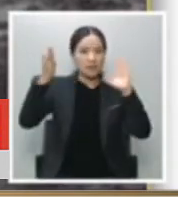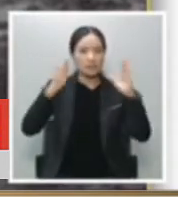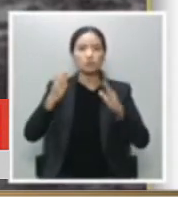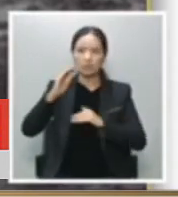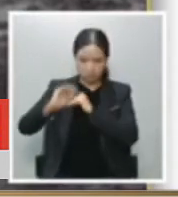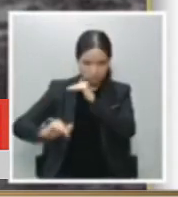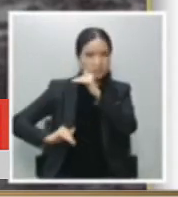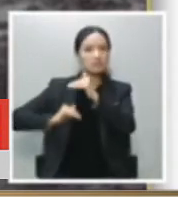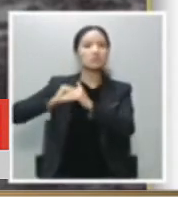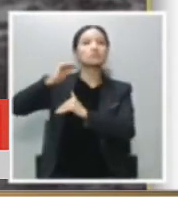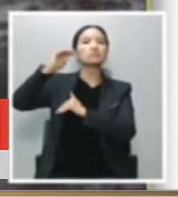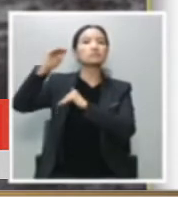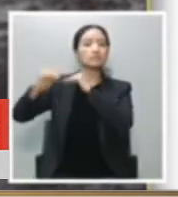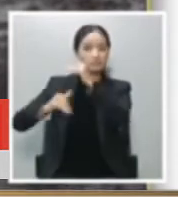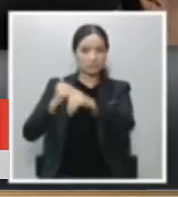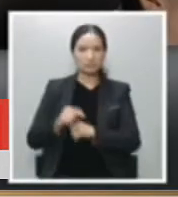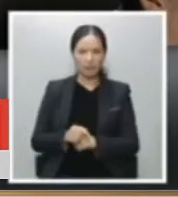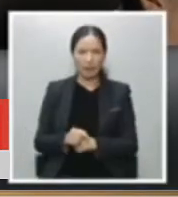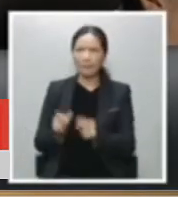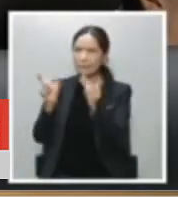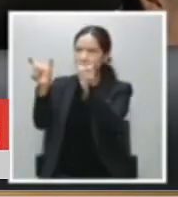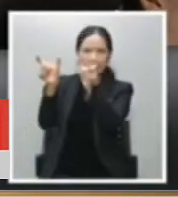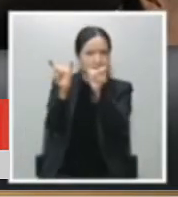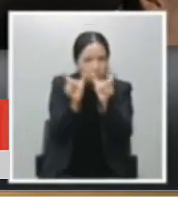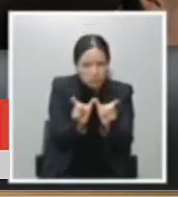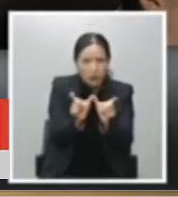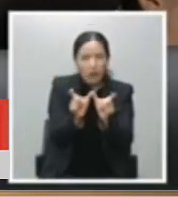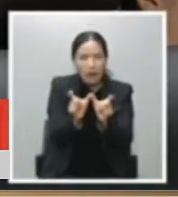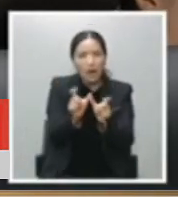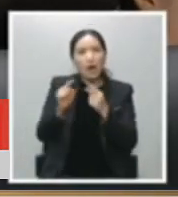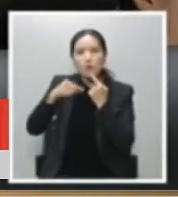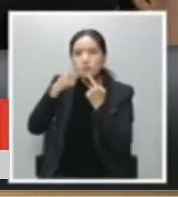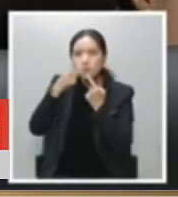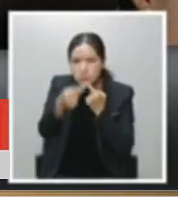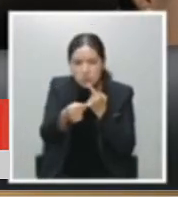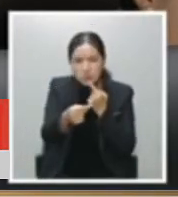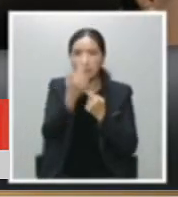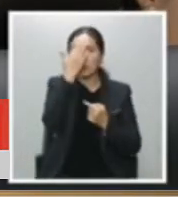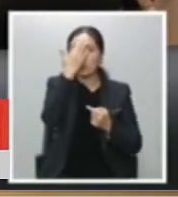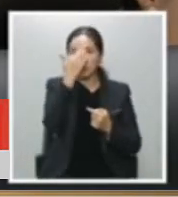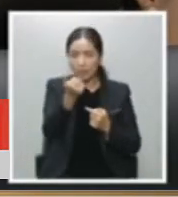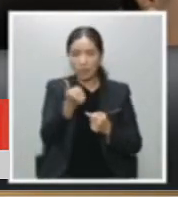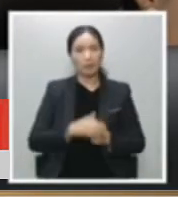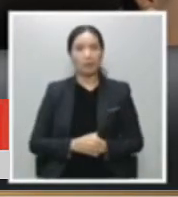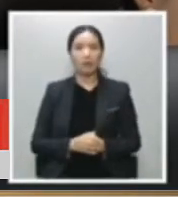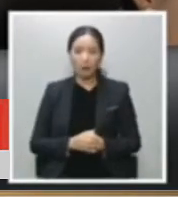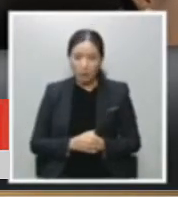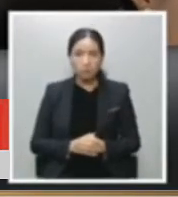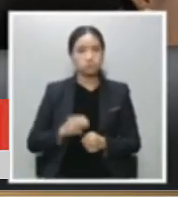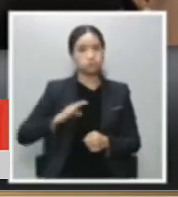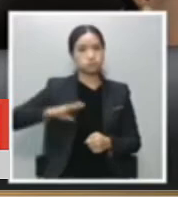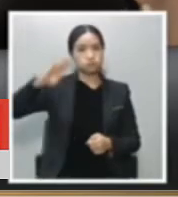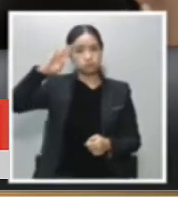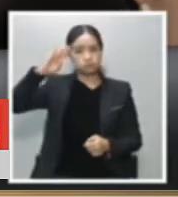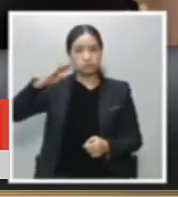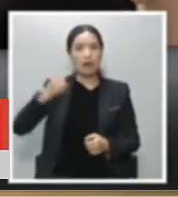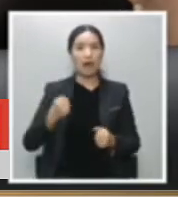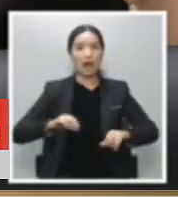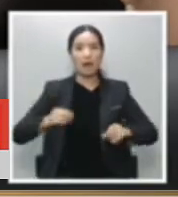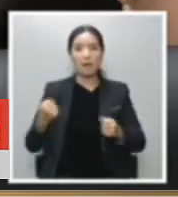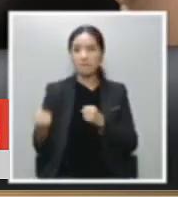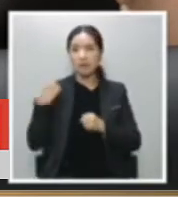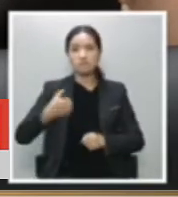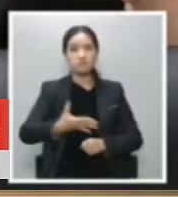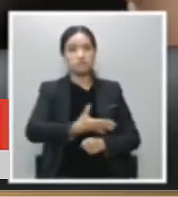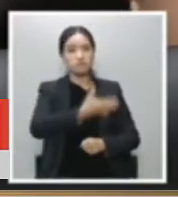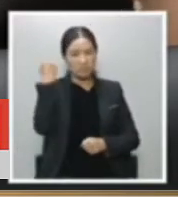ญที่ต้องหยิบยกเหตุการณ์ในอดีตมากล่าวอ้างเนื่องเพราะการรัฐประหารของเผด็จการทหารน่าจะจ